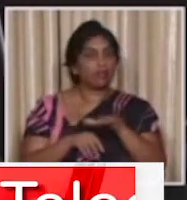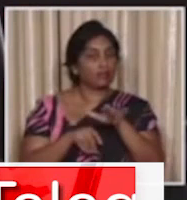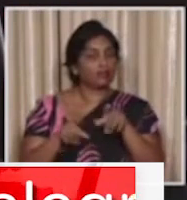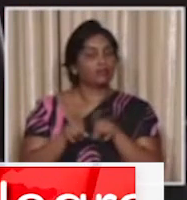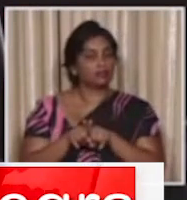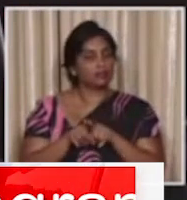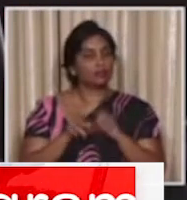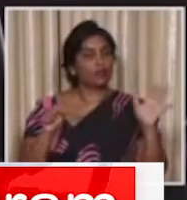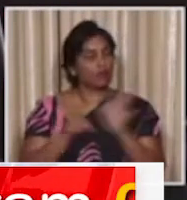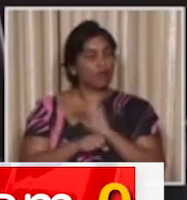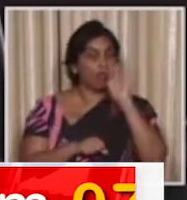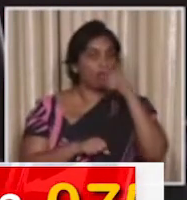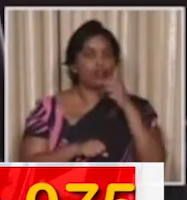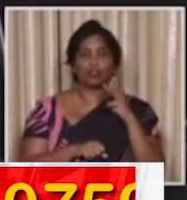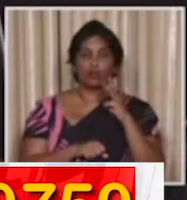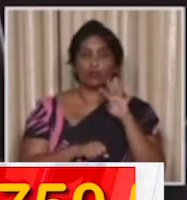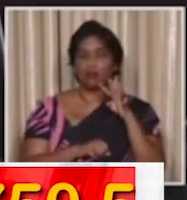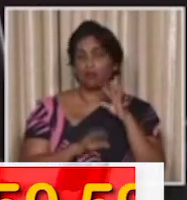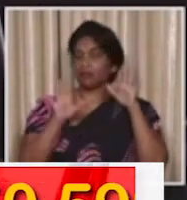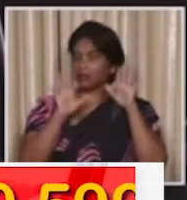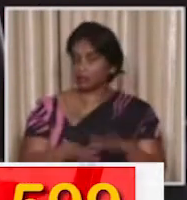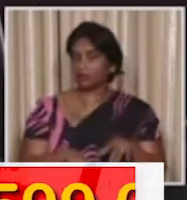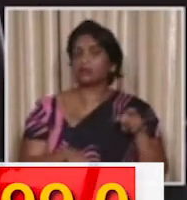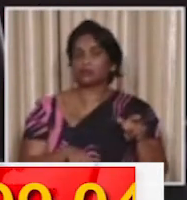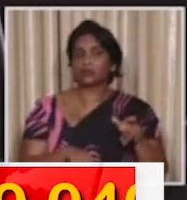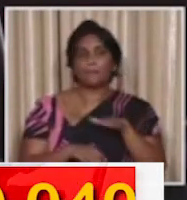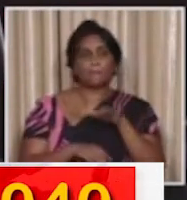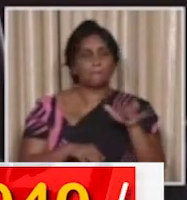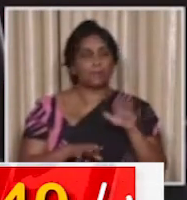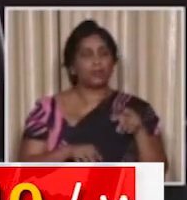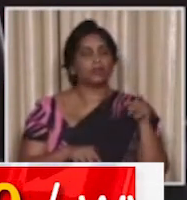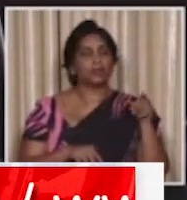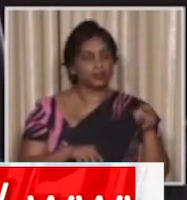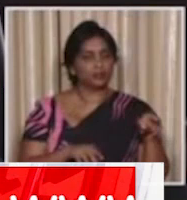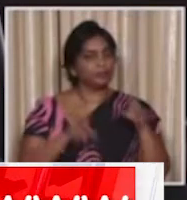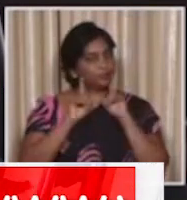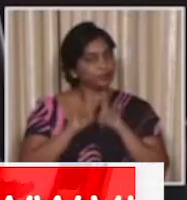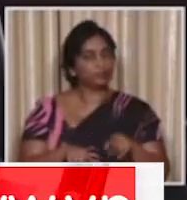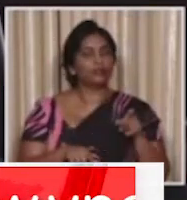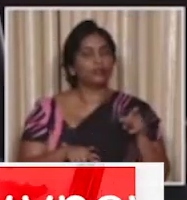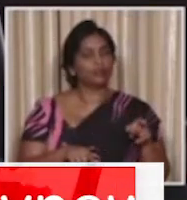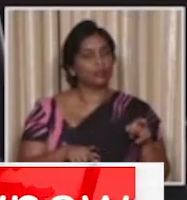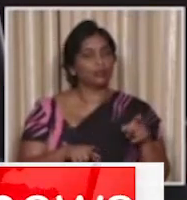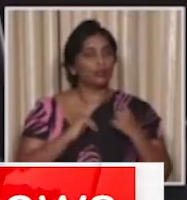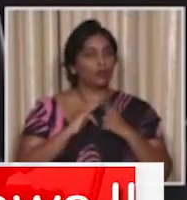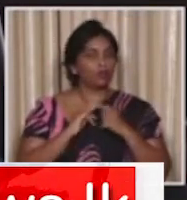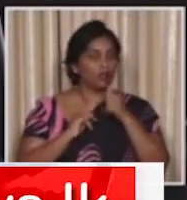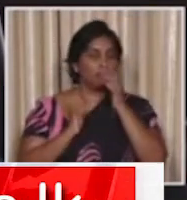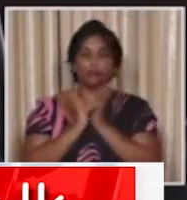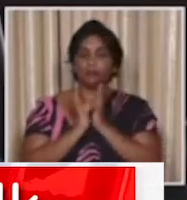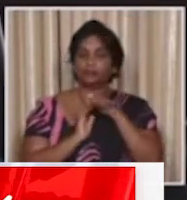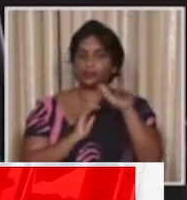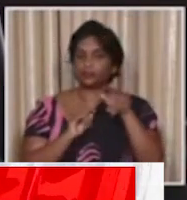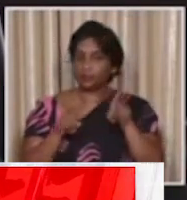වගේ තනිකරම අලි 300 ගානක් 400ක් ඉන්න ප්‍රදේශයක් ගරු මන්ත්‍රීතුමේ. ඉතින් මේ මේක උඩවලේ වනෝද්‍යානය